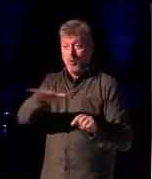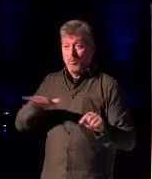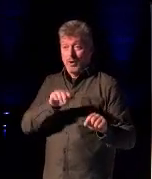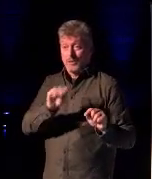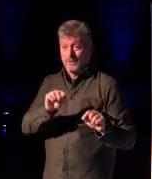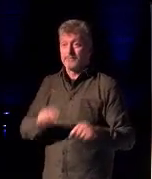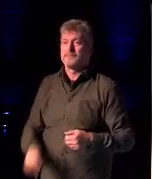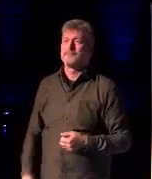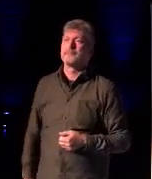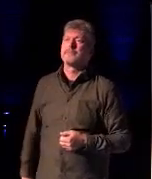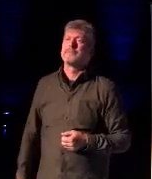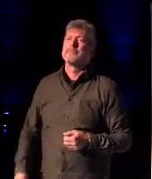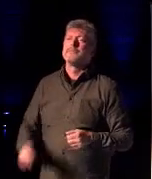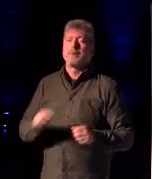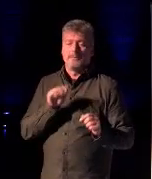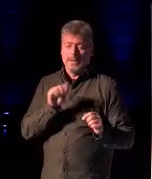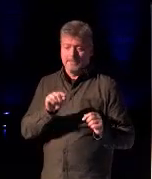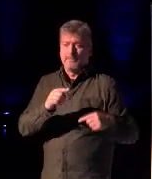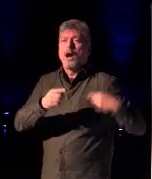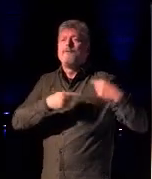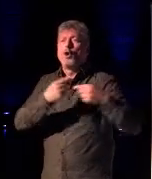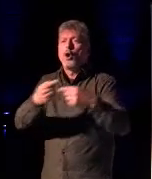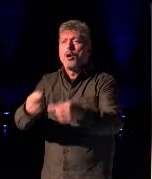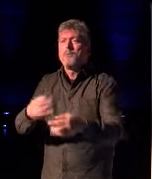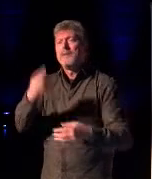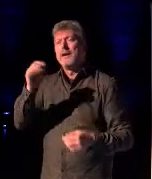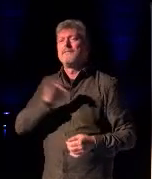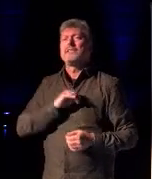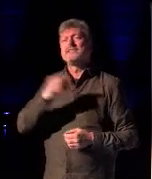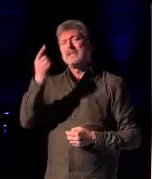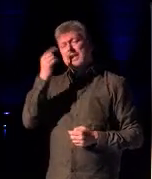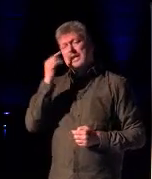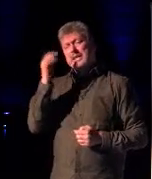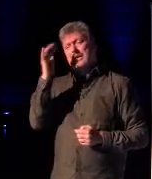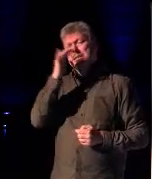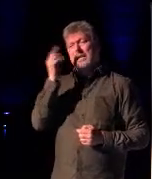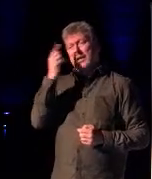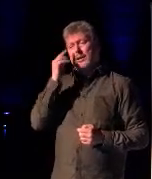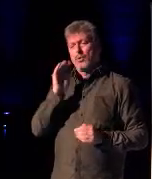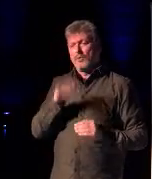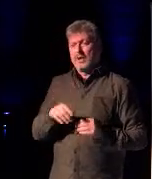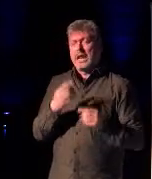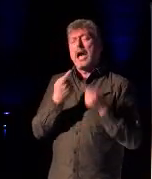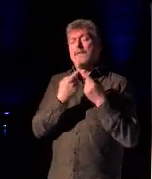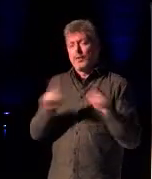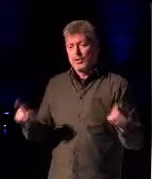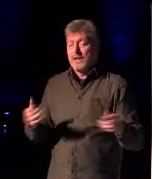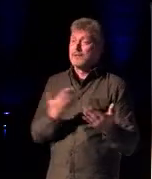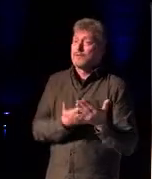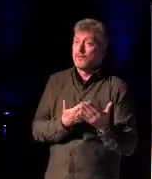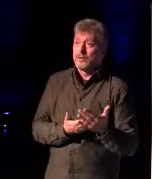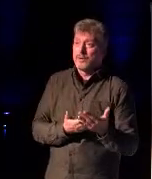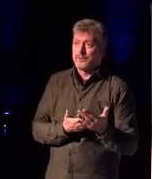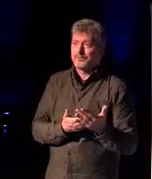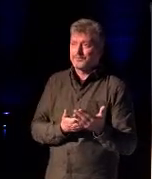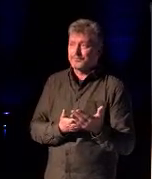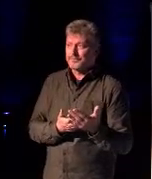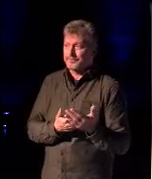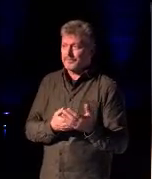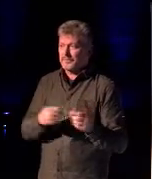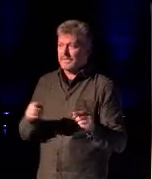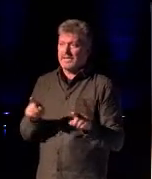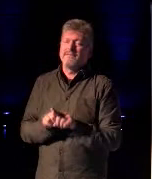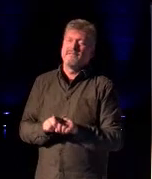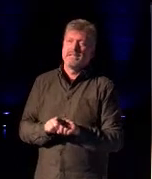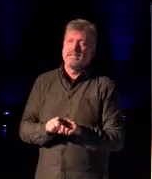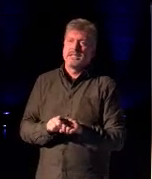For hvis vi tenker forløp, så vil det være ulikt. Har du for eksempel et intermitterende